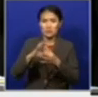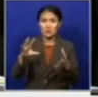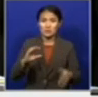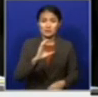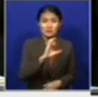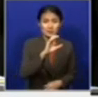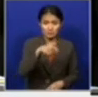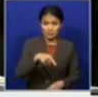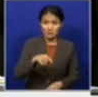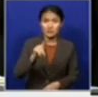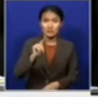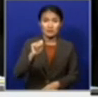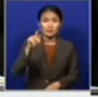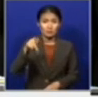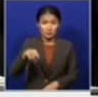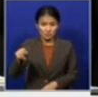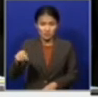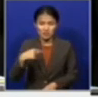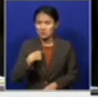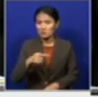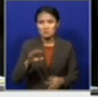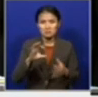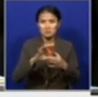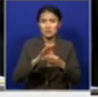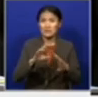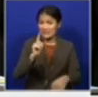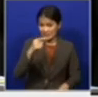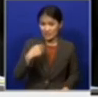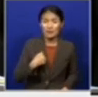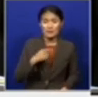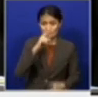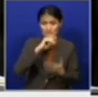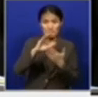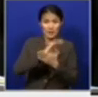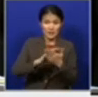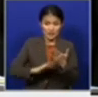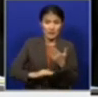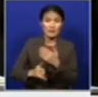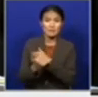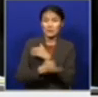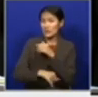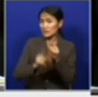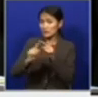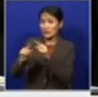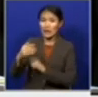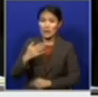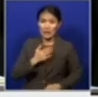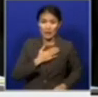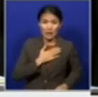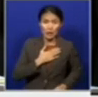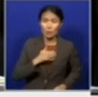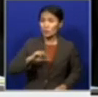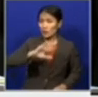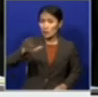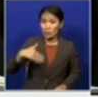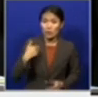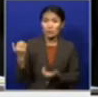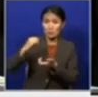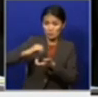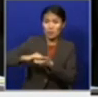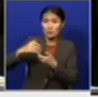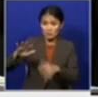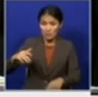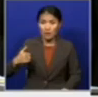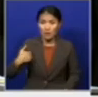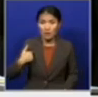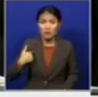า CPTPP ไม่ได้มีนัยยะสำคัญต่อการเป็นส่วนหนึ่งของห่วงโซ่อุปทานโลกของไทยค่ะที่สำคัญค่ะความตกลง